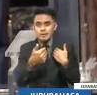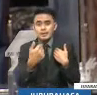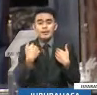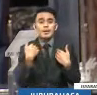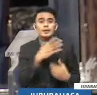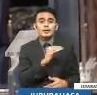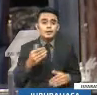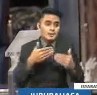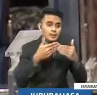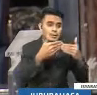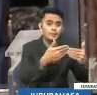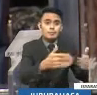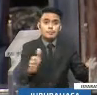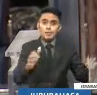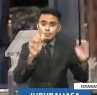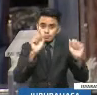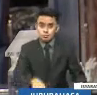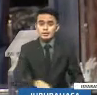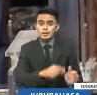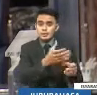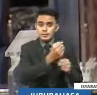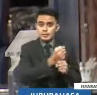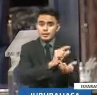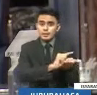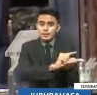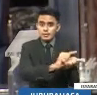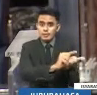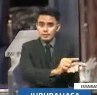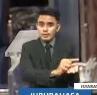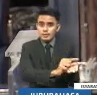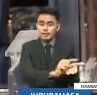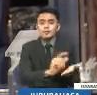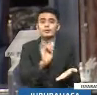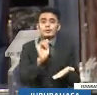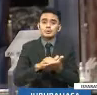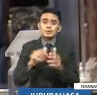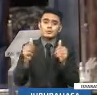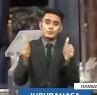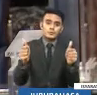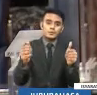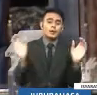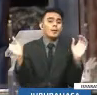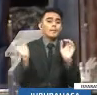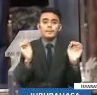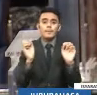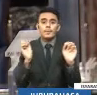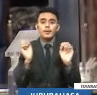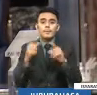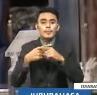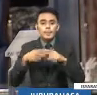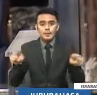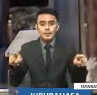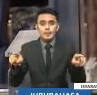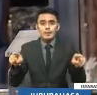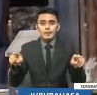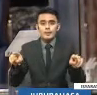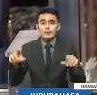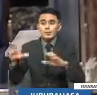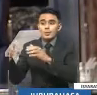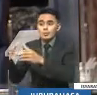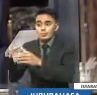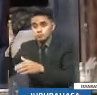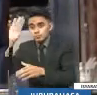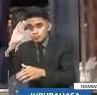open. Boleh dapat geran juga. Itu yang pertama. Tidak ada beza Bumi Putera dengan Bukan Bumi Putera. Tapi untuk Bumi Putera ada